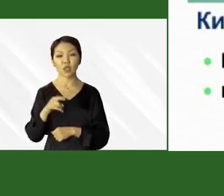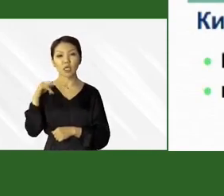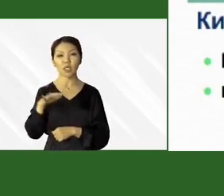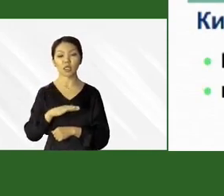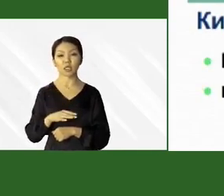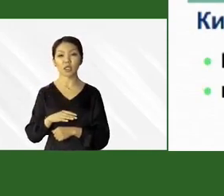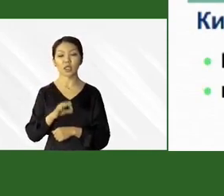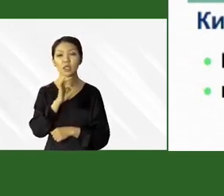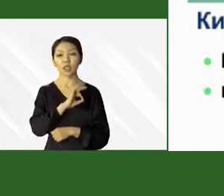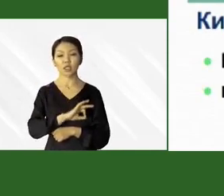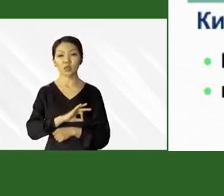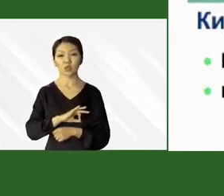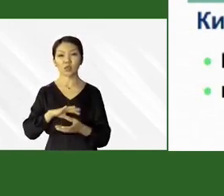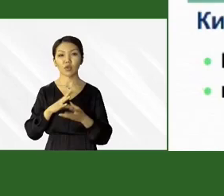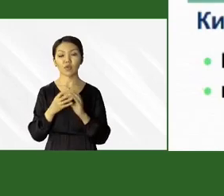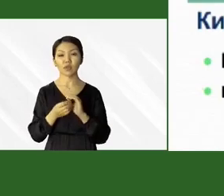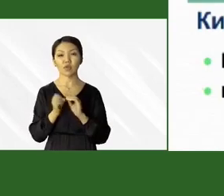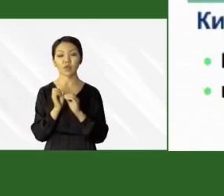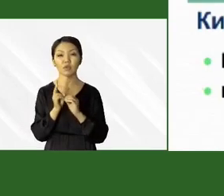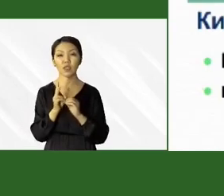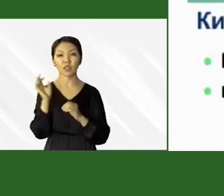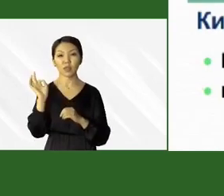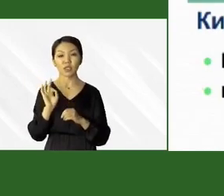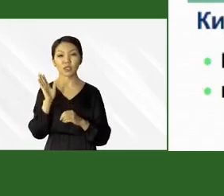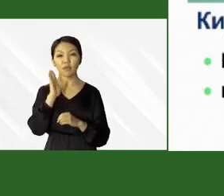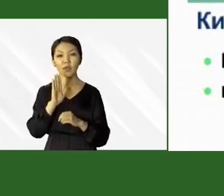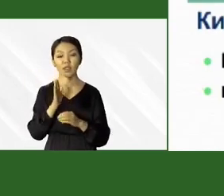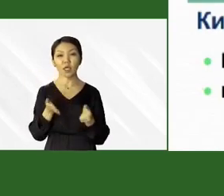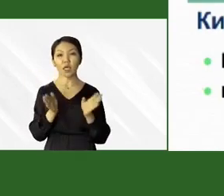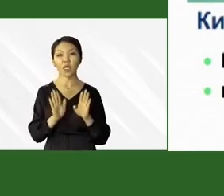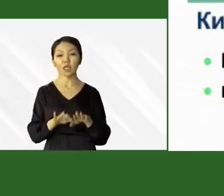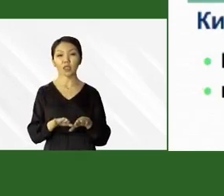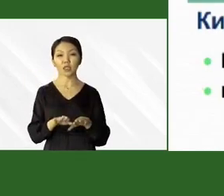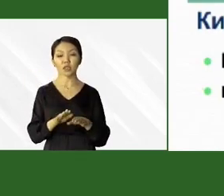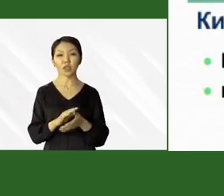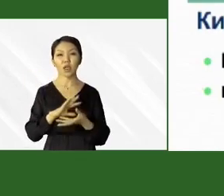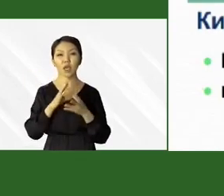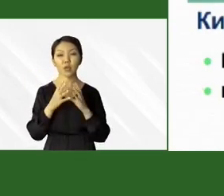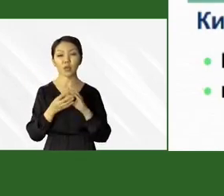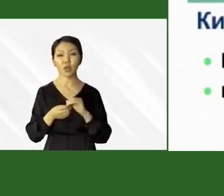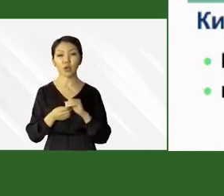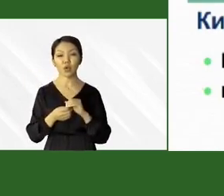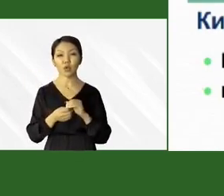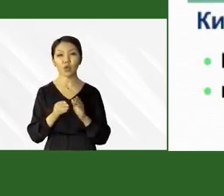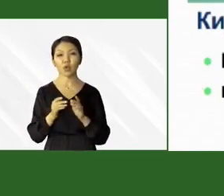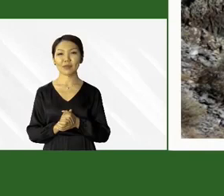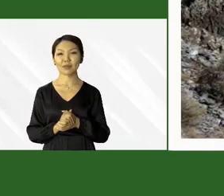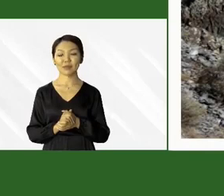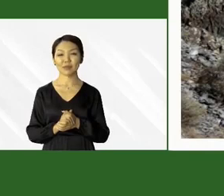всего 12% воды. Остальной объем влаги по соглашению использует